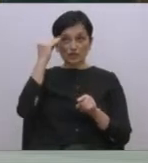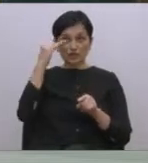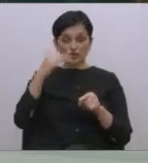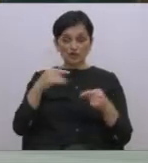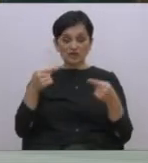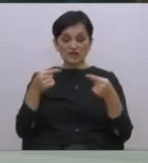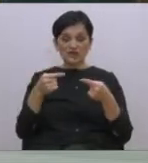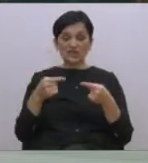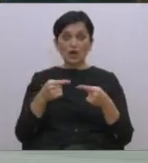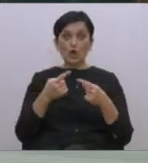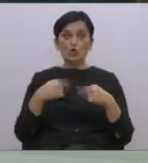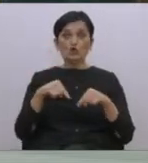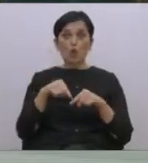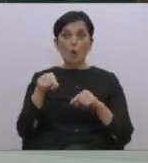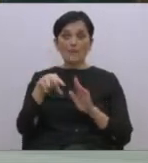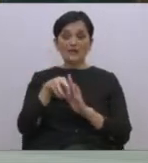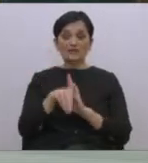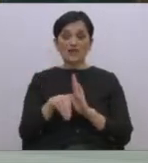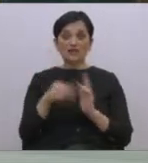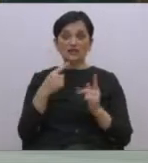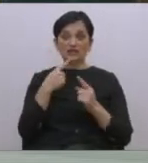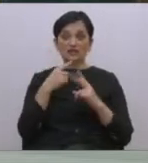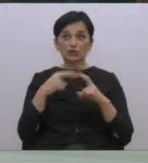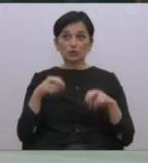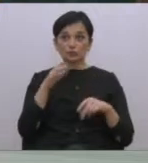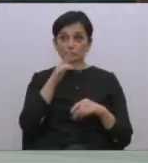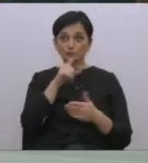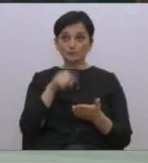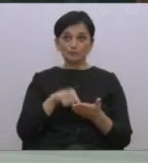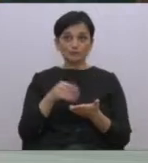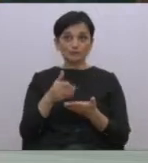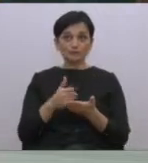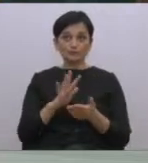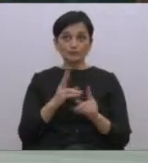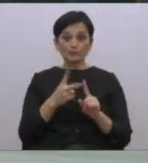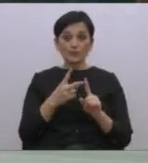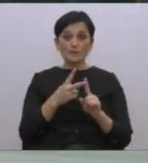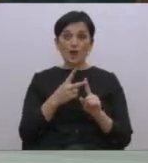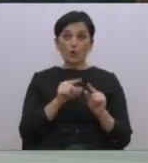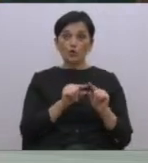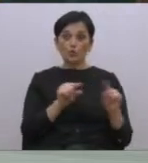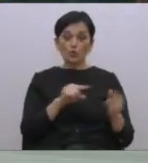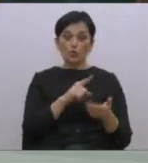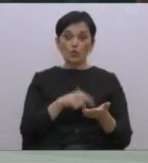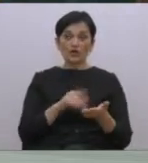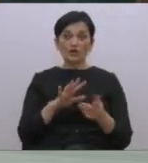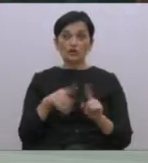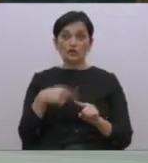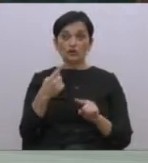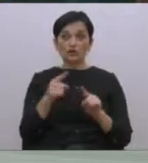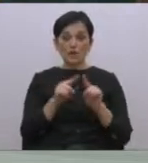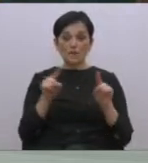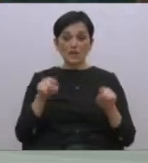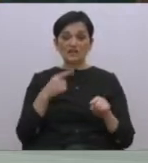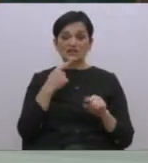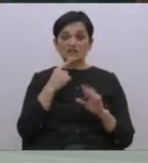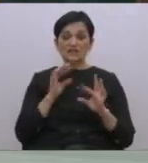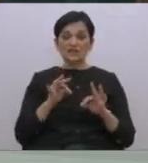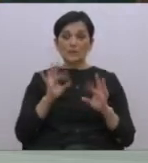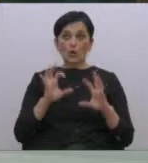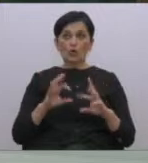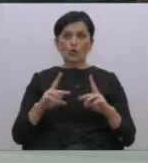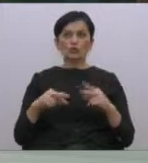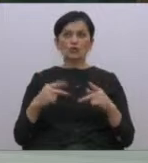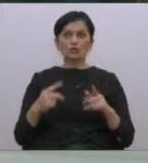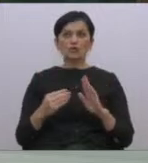დაზუსტება განხორციელდა კომიტეტის ფარგლებში. ბატონო, კითხვები არ არის, მეორე მუხთან კითხვები არ არის. შემდეგი ამ პაკეტში სისხლისამართლის კოდექსში